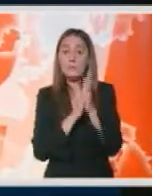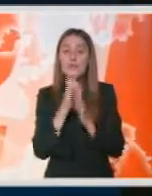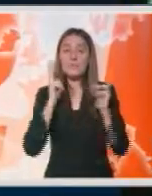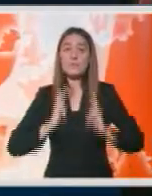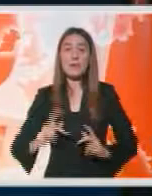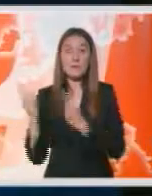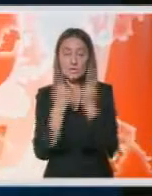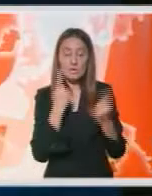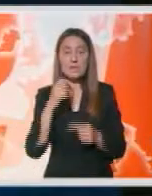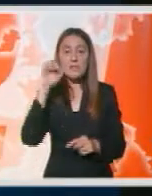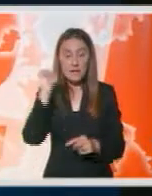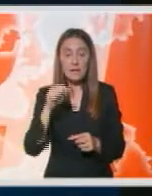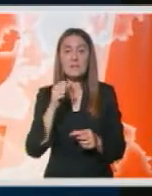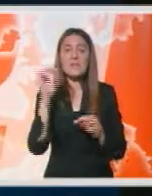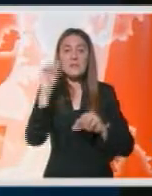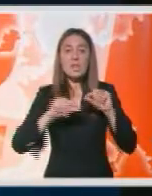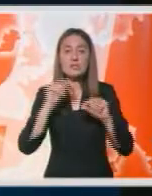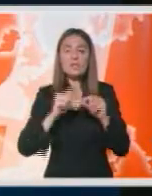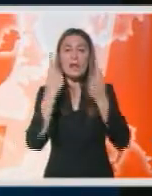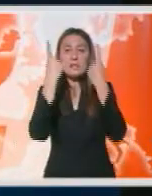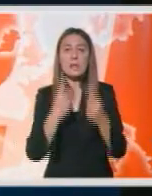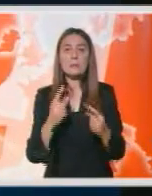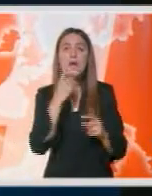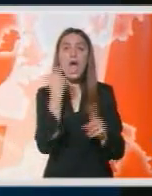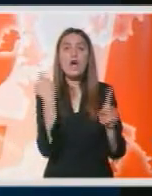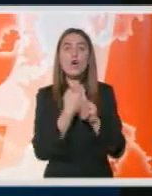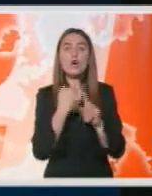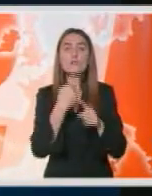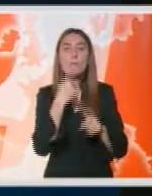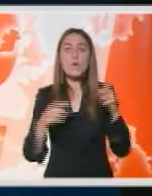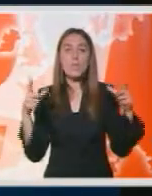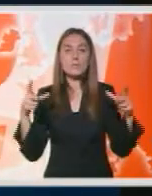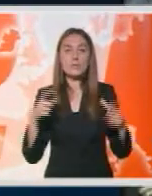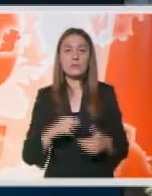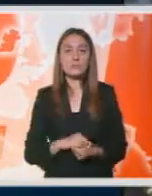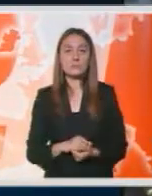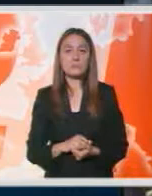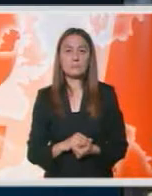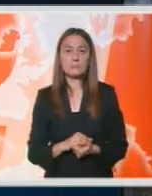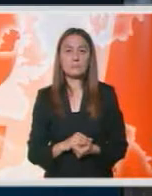smirivanje situacije da bi se zaštitila stabilnost Korejskog poluostrva.